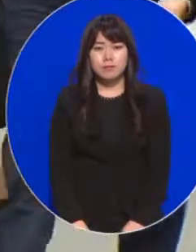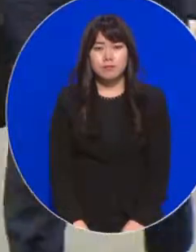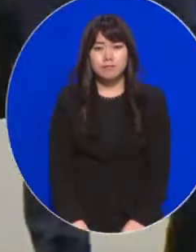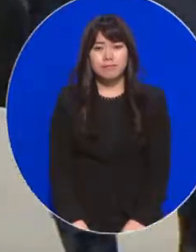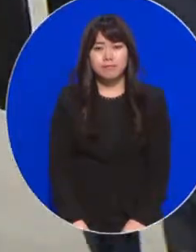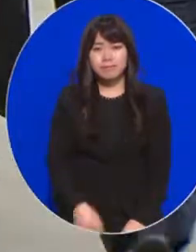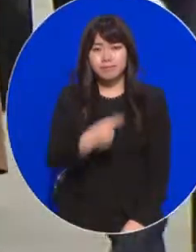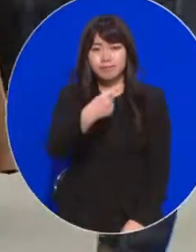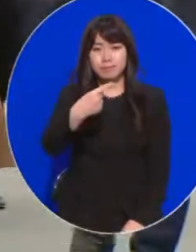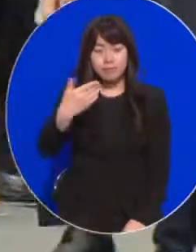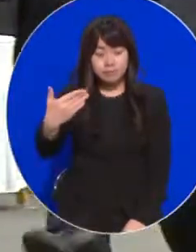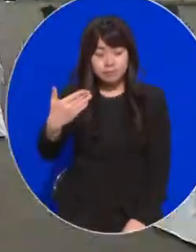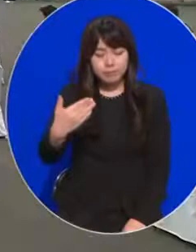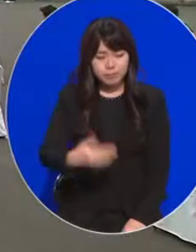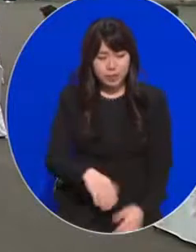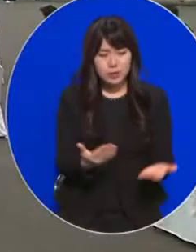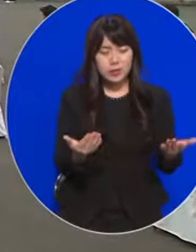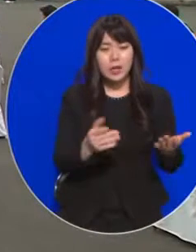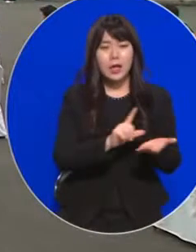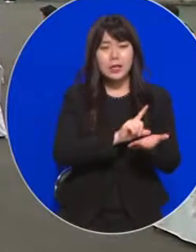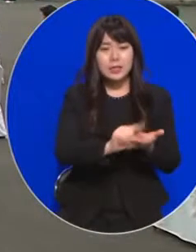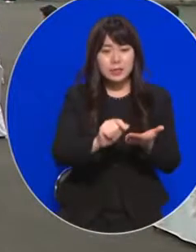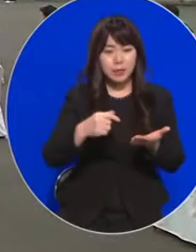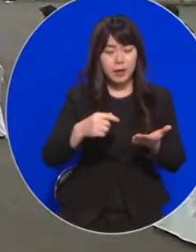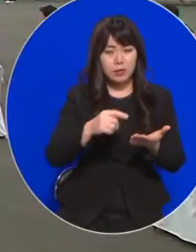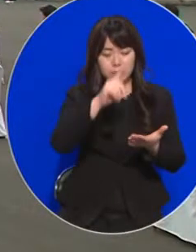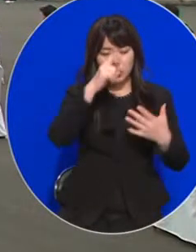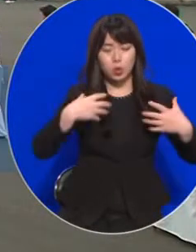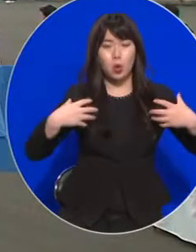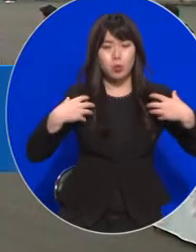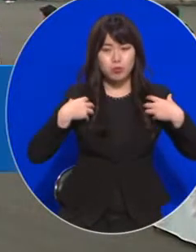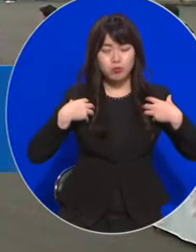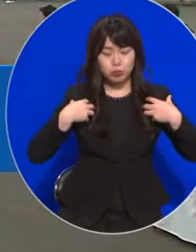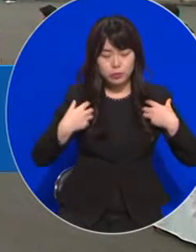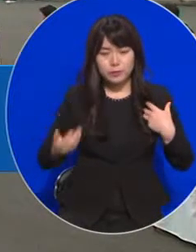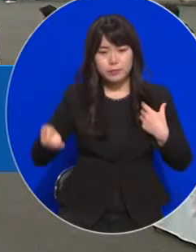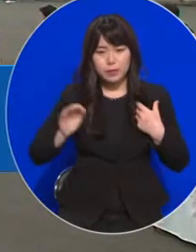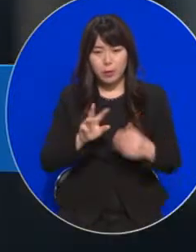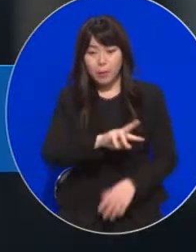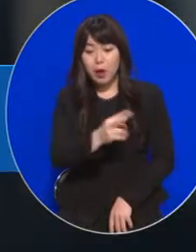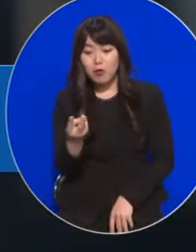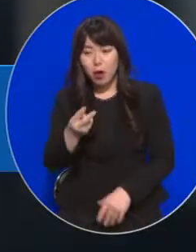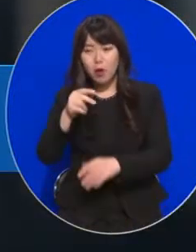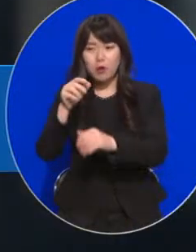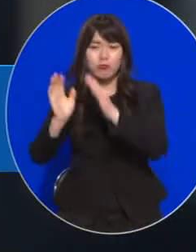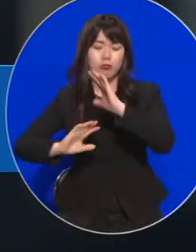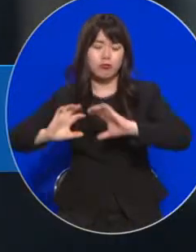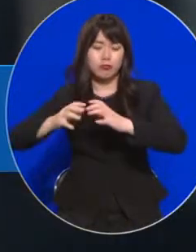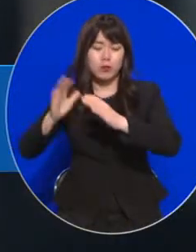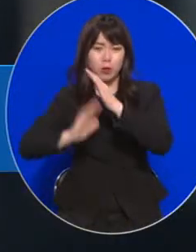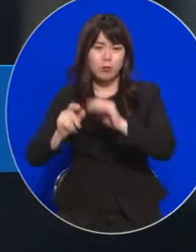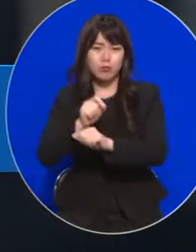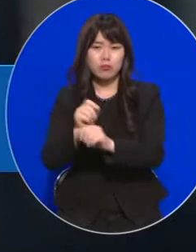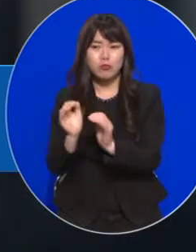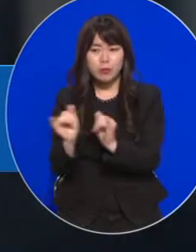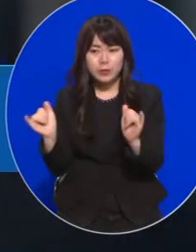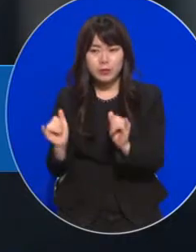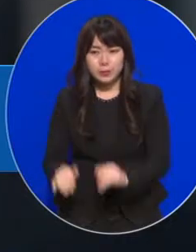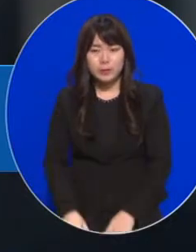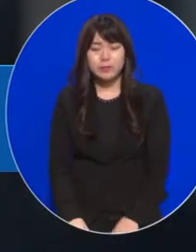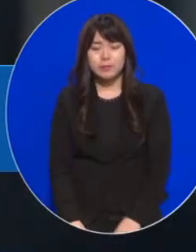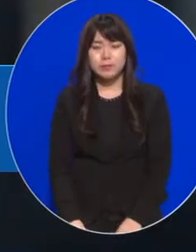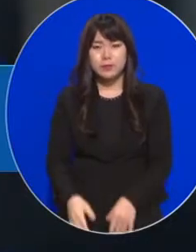소방 공무원 국가직 전환 이후 처음 맞는 소방의 날 기념식이 진행됐습니다. 행사 주제는 살려서